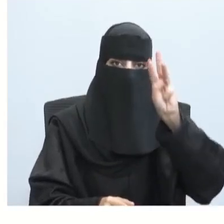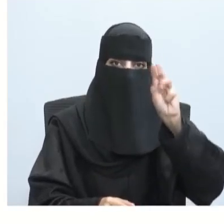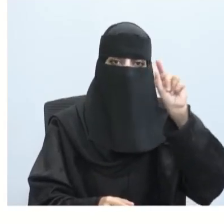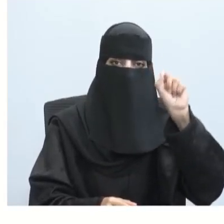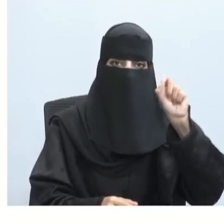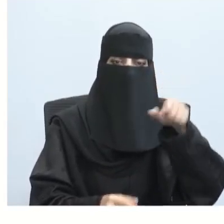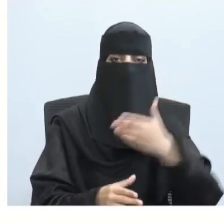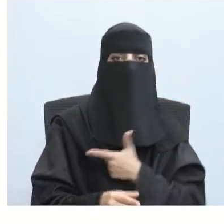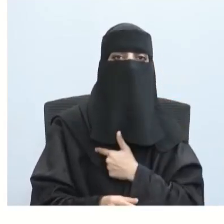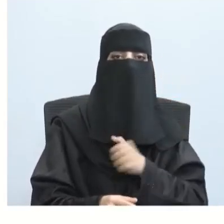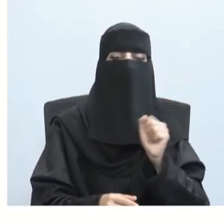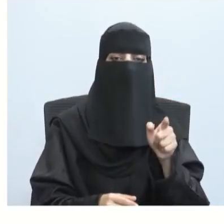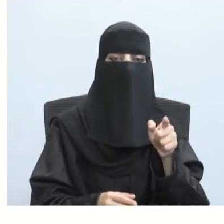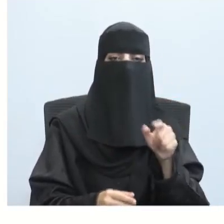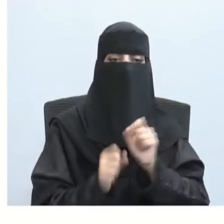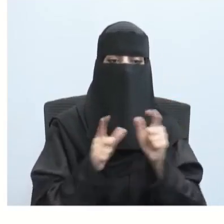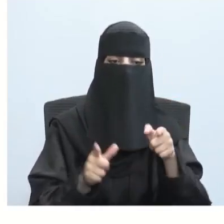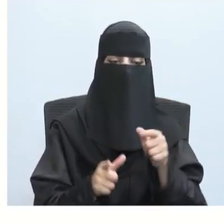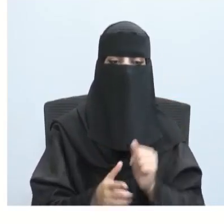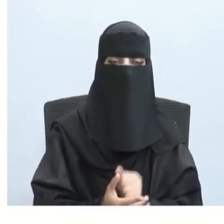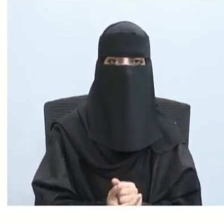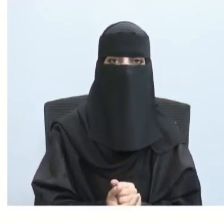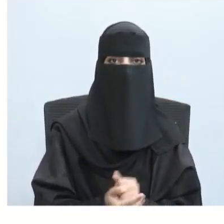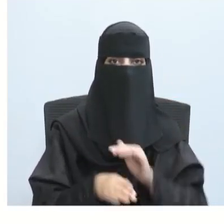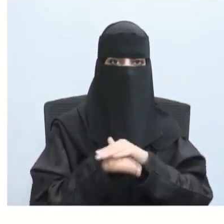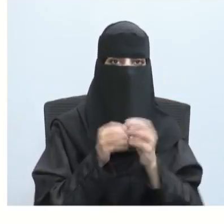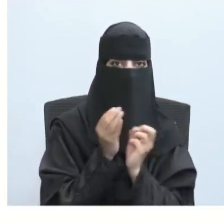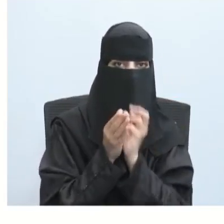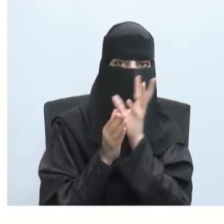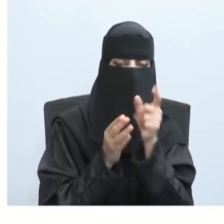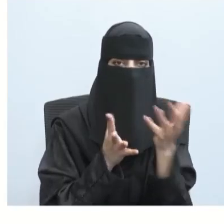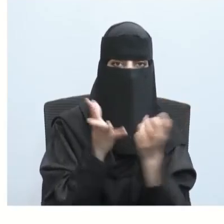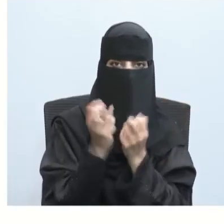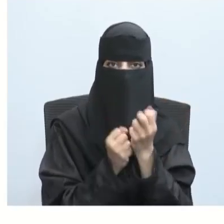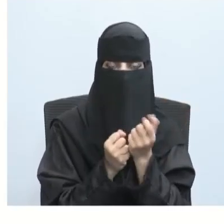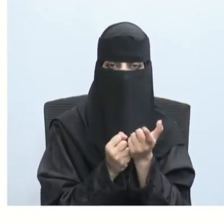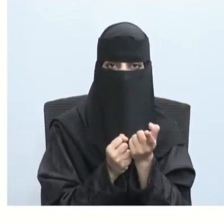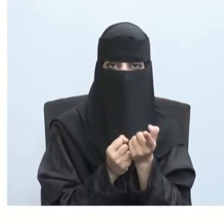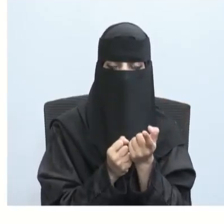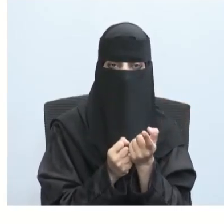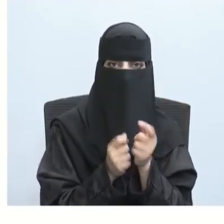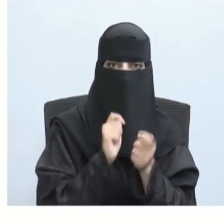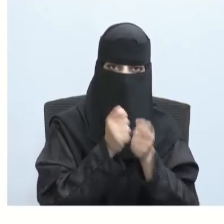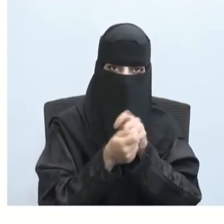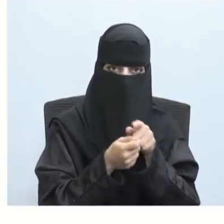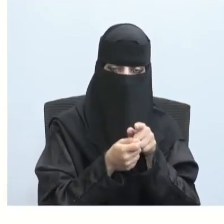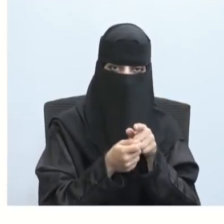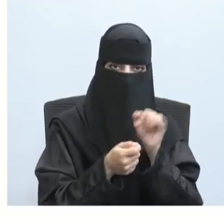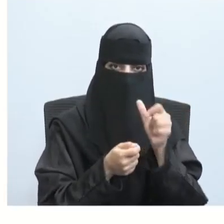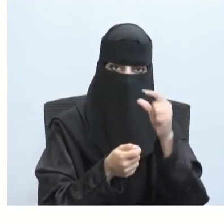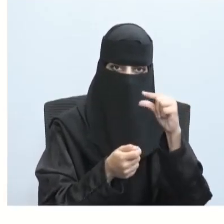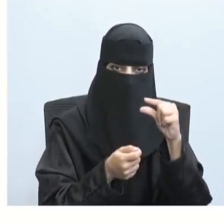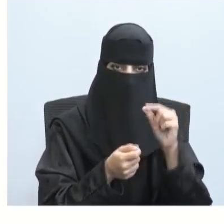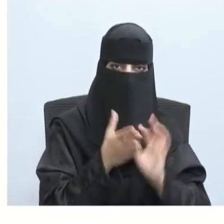على سطح هذه الورده التي اكتسبت بها تحول للماده